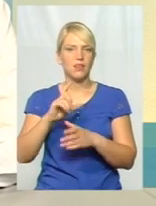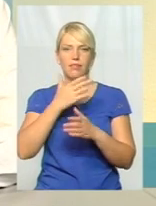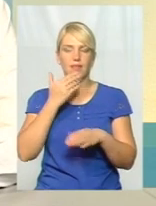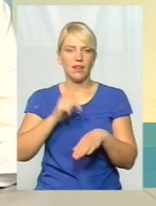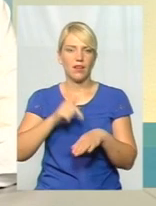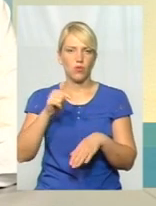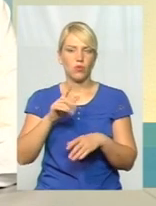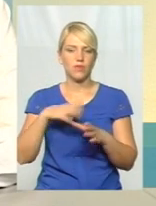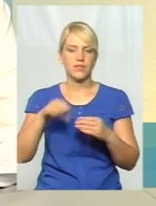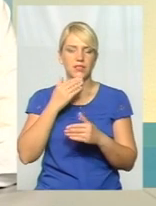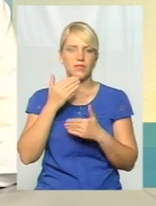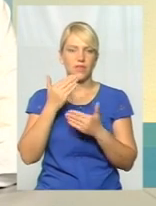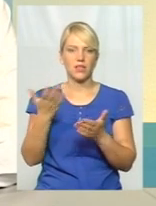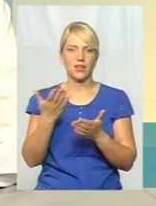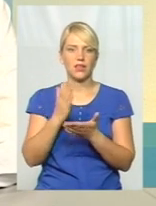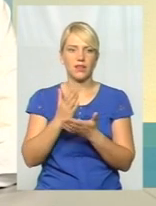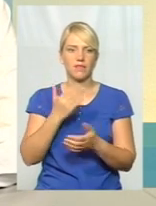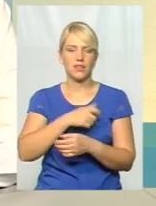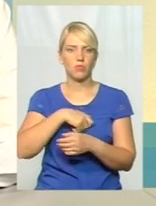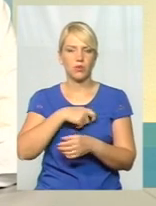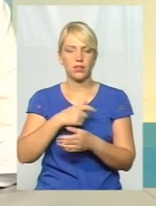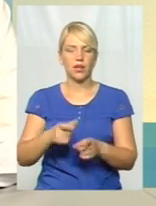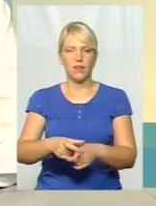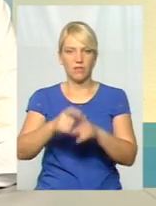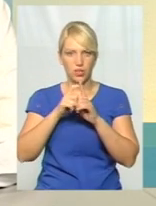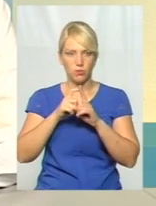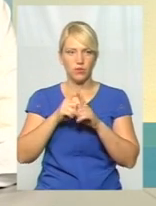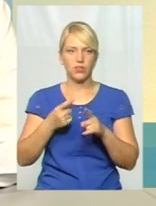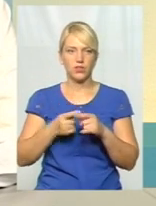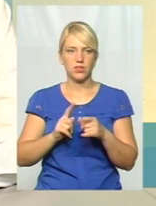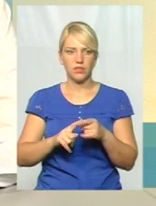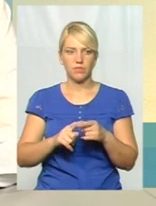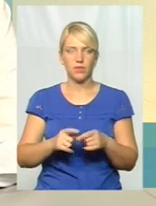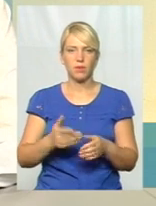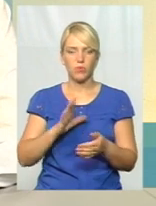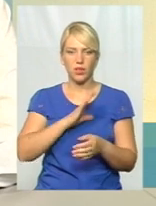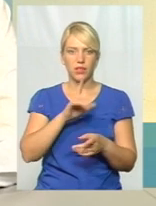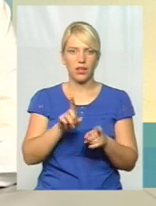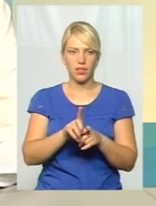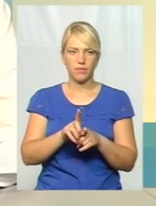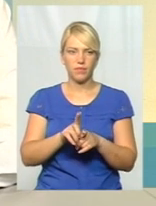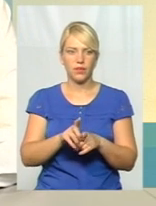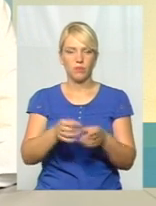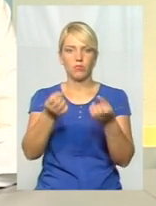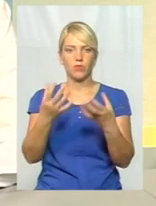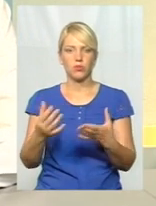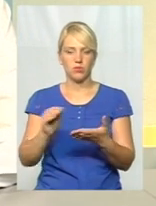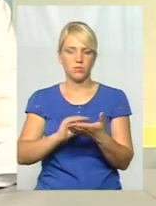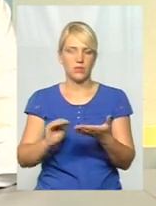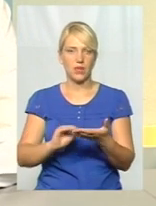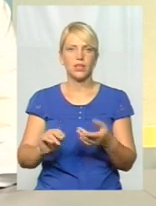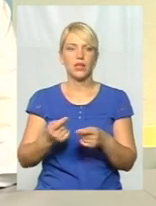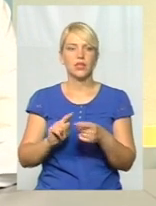звернення, що йдуть від народних депутатів, от прийшла нам відповідь, повернусь до цього ж питання, прийшла відповідь, написали просто, що це